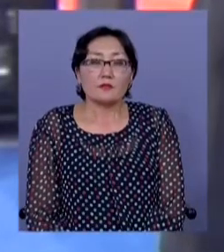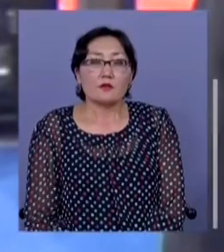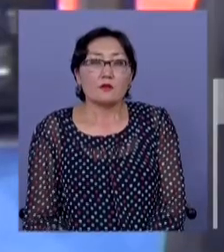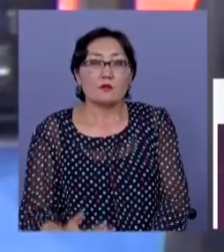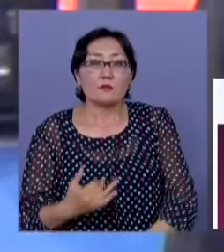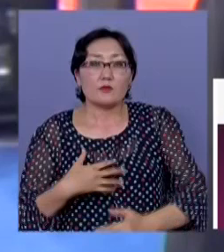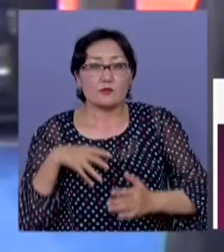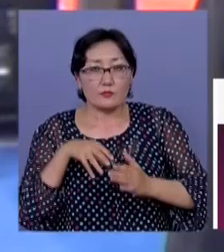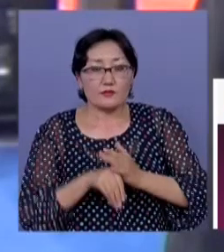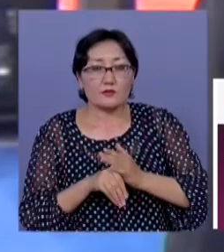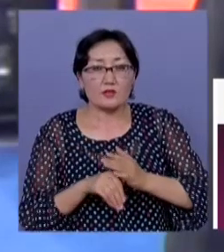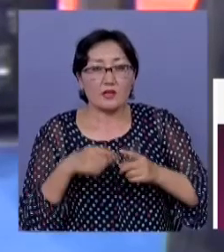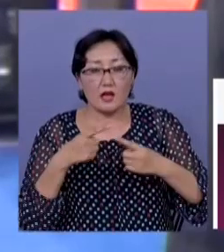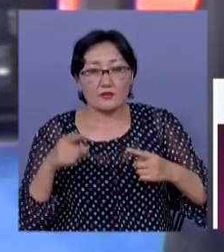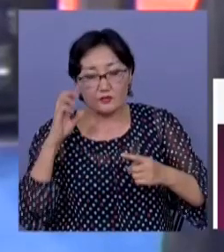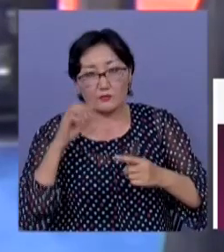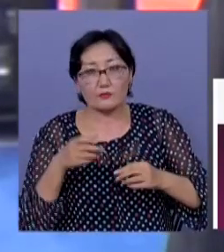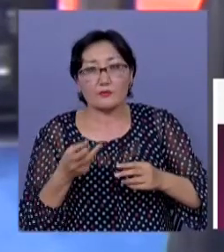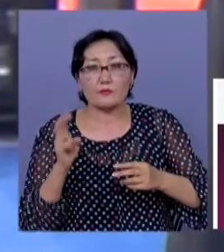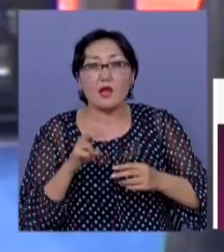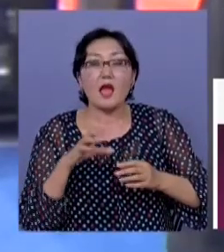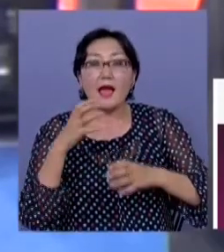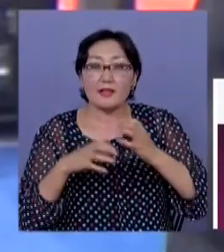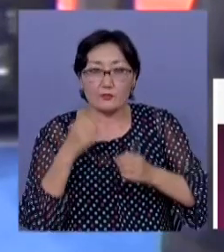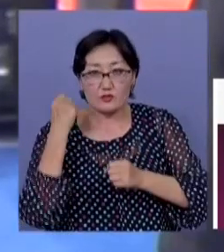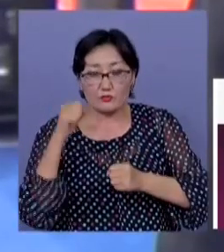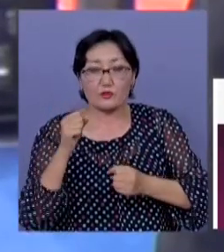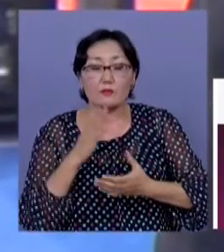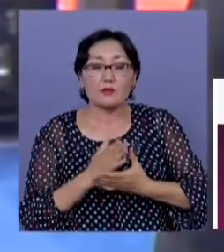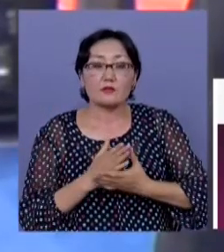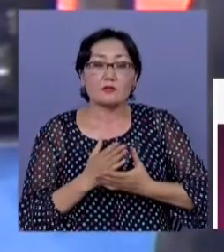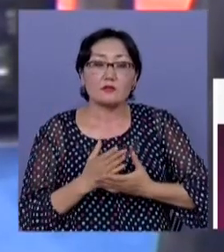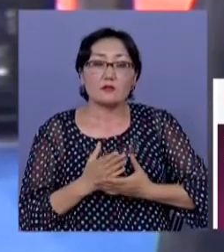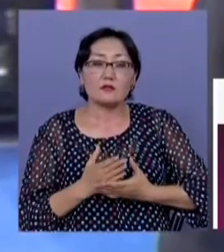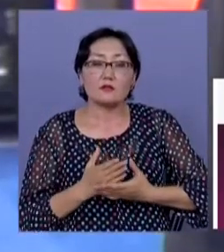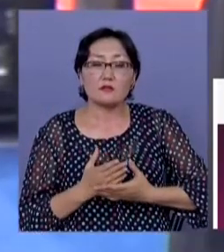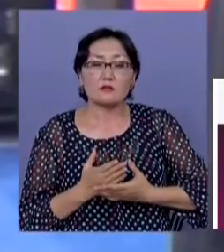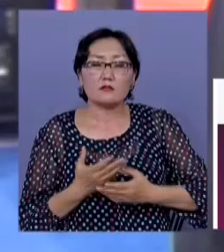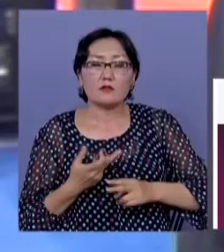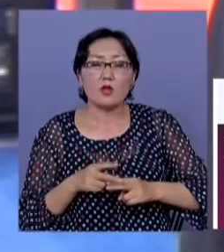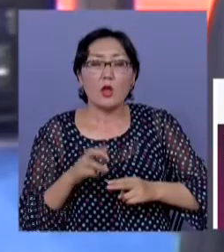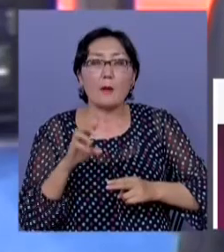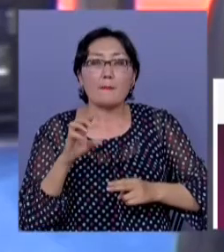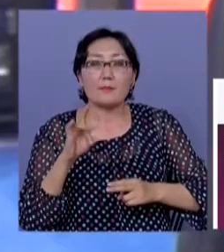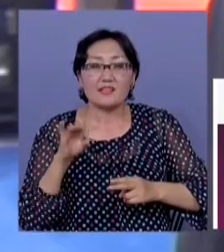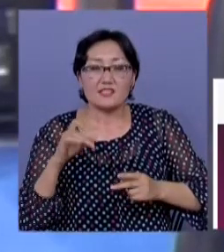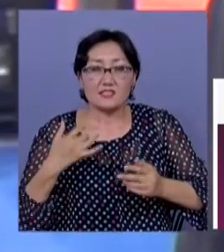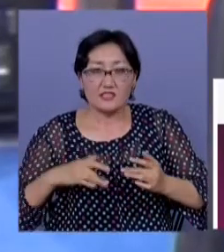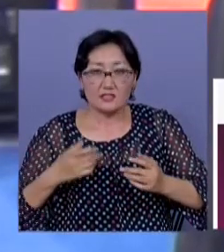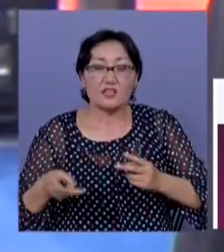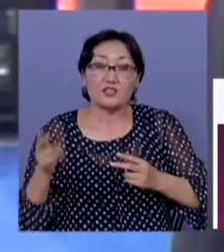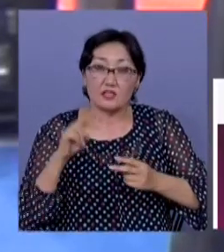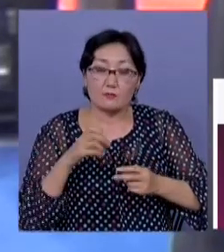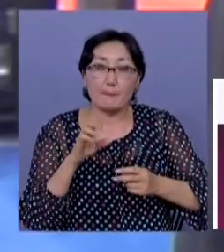Әрбіргеге мемлекеттерден әлем чемпионының жүлдегердері бар. Япониядан бар, Бразилиядан келіп атыр жүлдегерлер